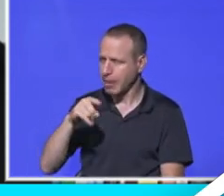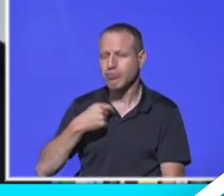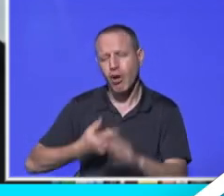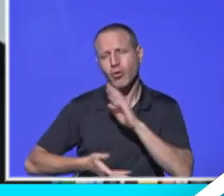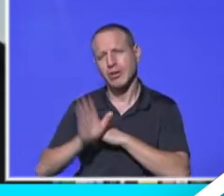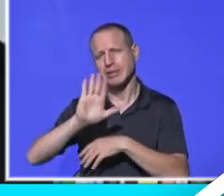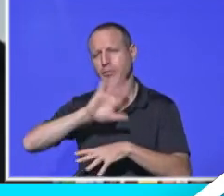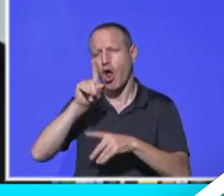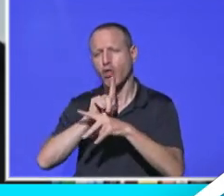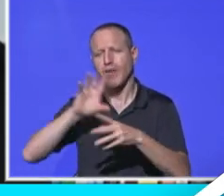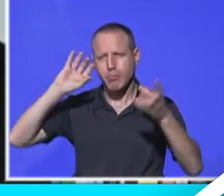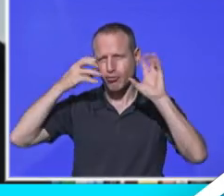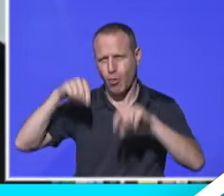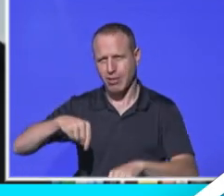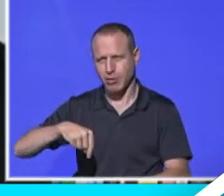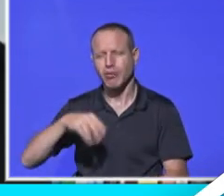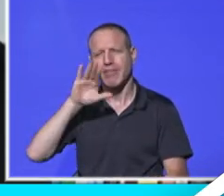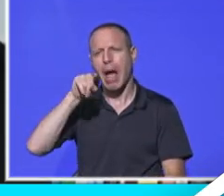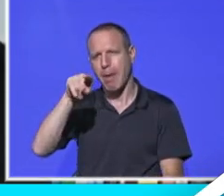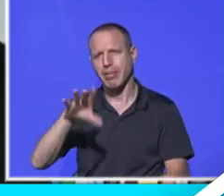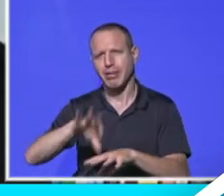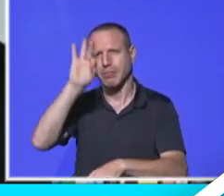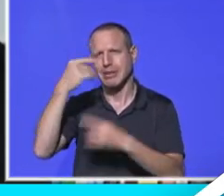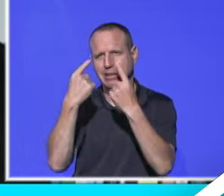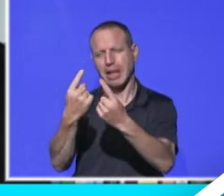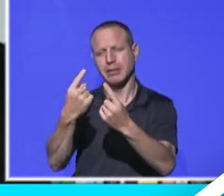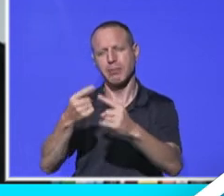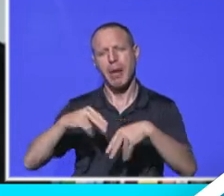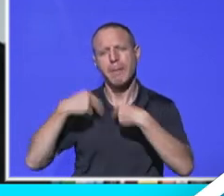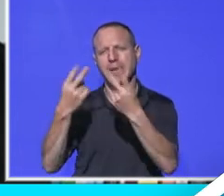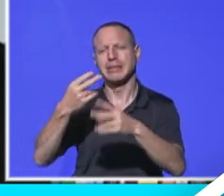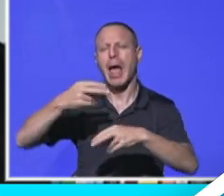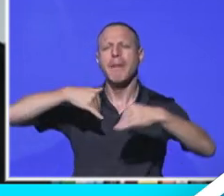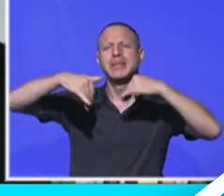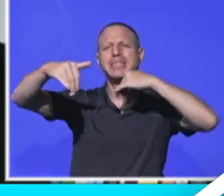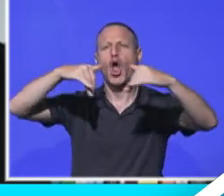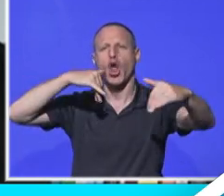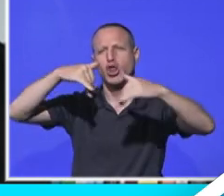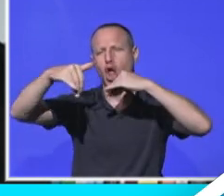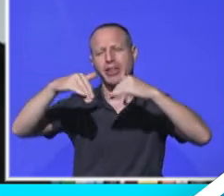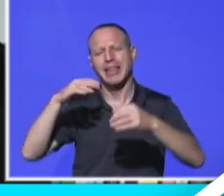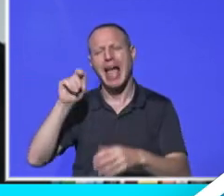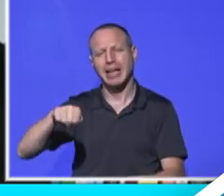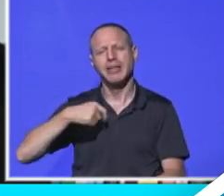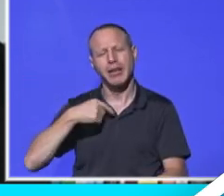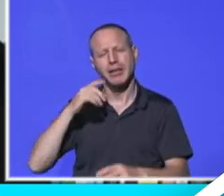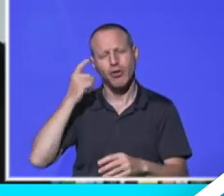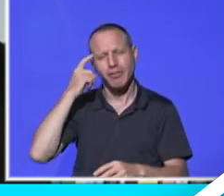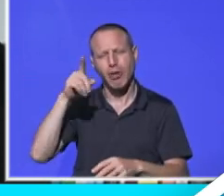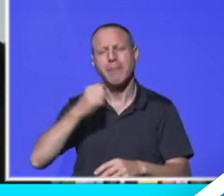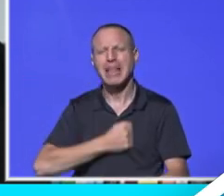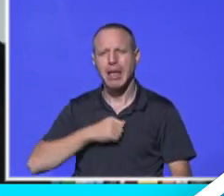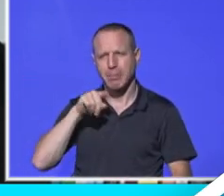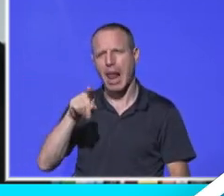מכל התקופה המשוגעת הזאת, וגם את תמצאי את עצמך בחזרה במסדרונות הכנסת. אני חושבת שהם מתגעגעים אלייך בדיוק כמו שאת מתגעגעת